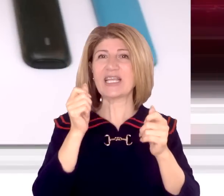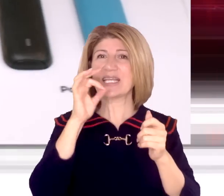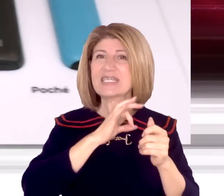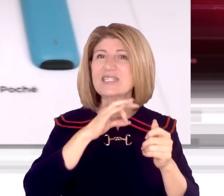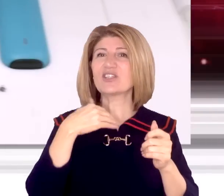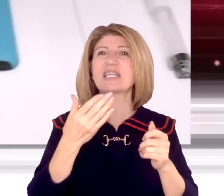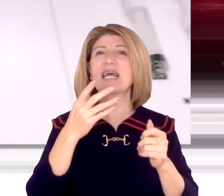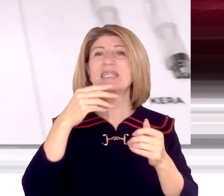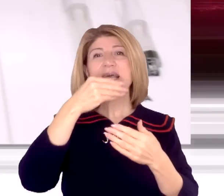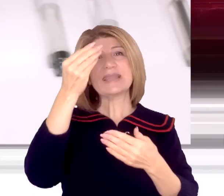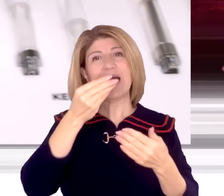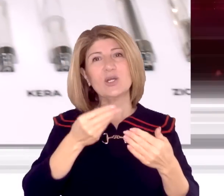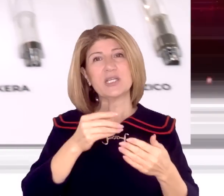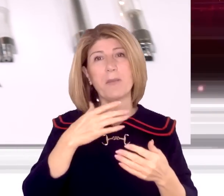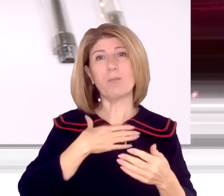روش استفاده کردن و